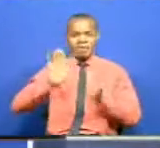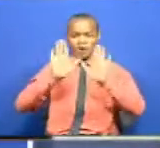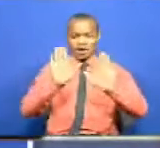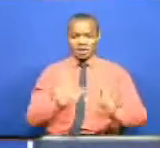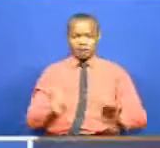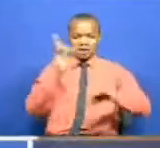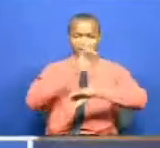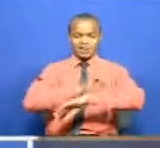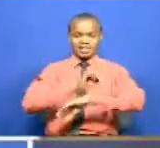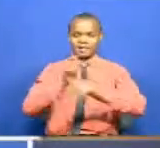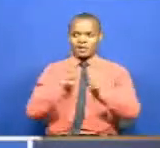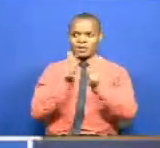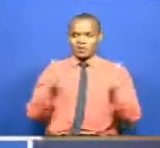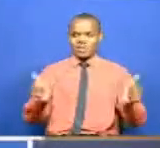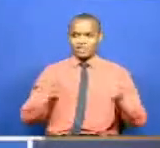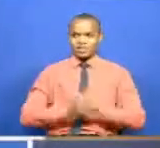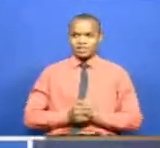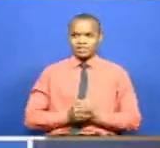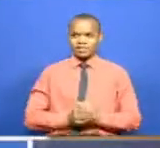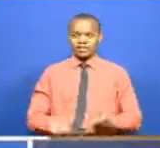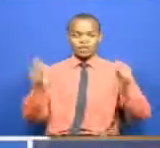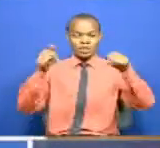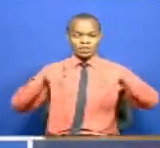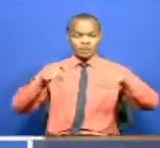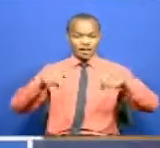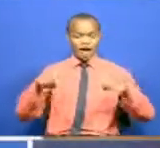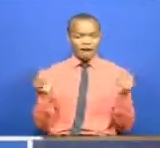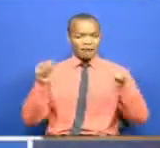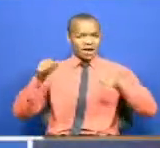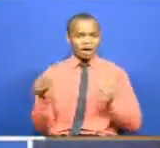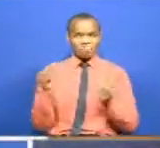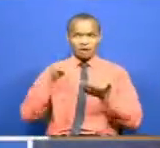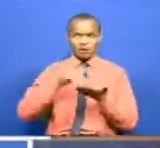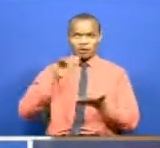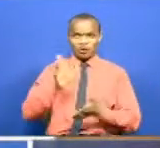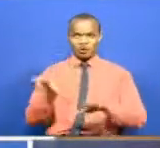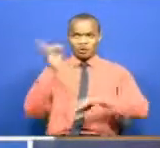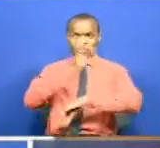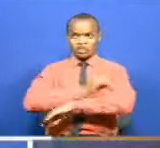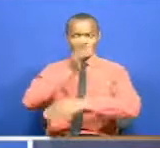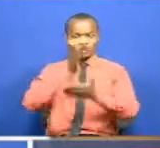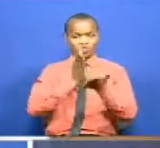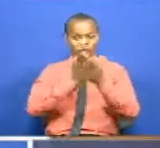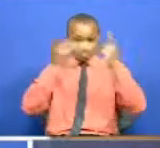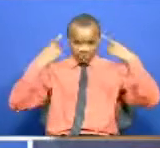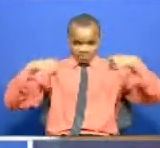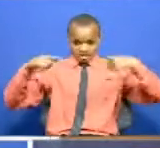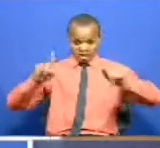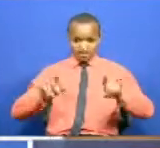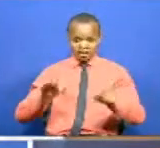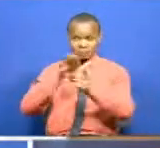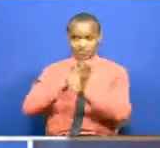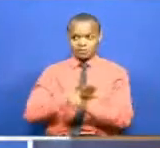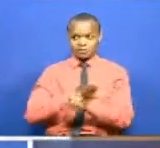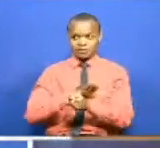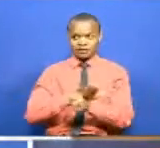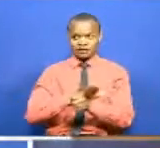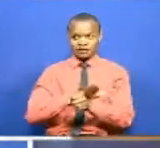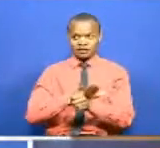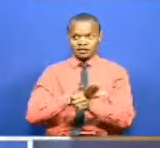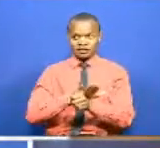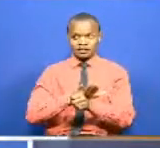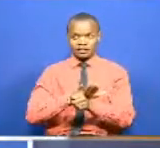kufana mno. Today we are very excited that the day has been successful and